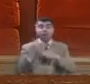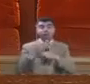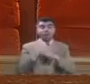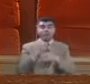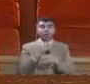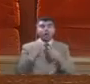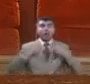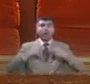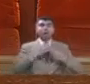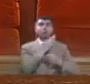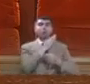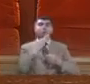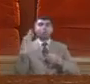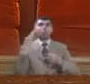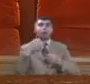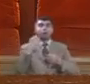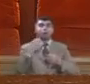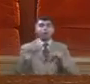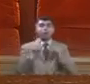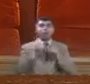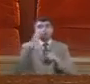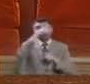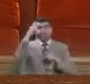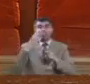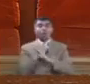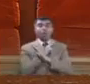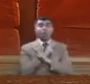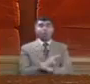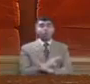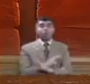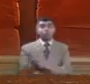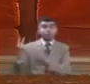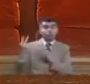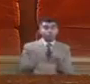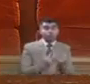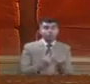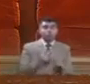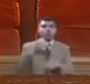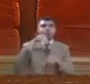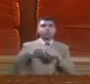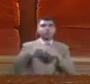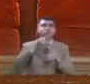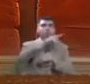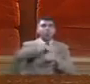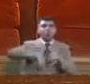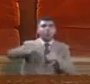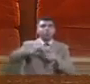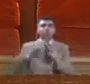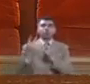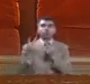المؤسسات باش تفتح شباك المغاربة في الخارج لمواكبتهم. رابعا، هناك خلية على صعيد الوزارة